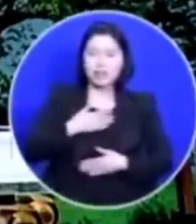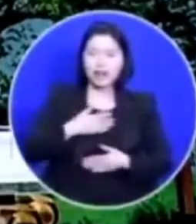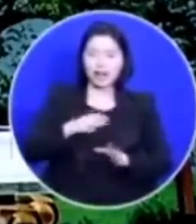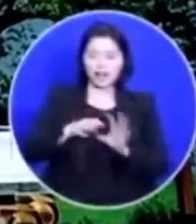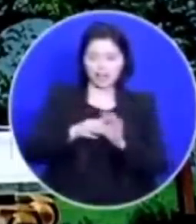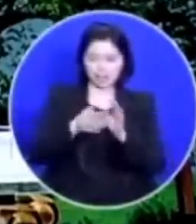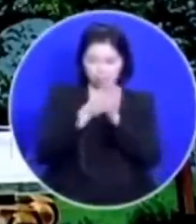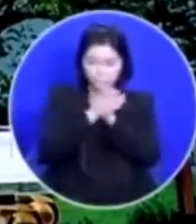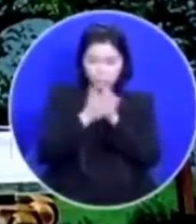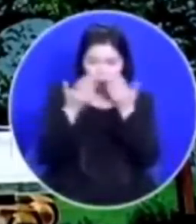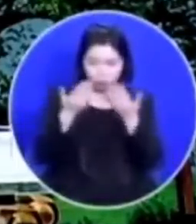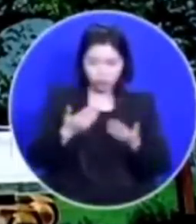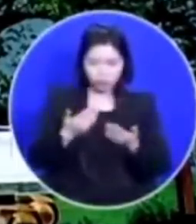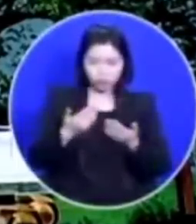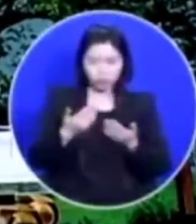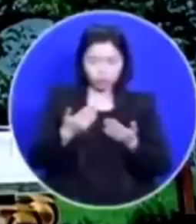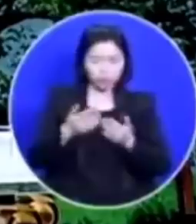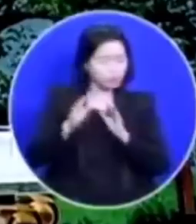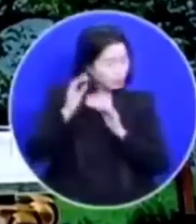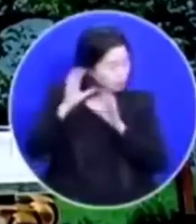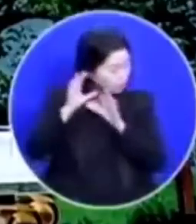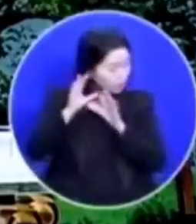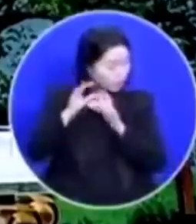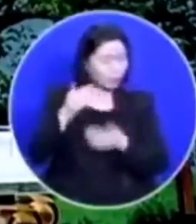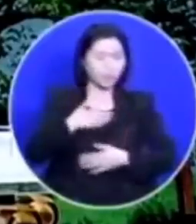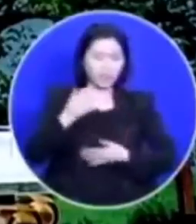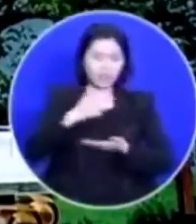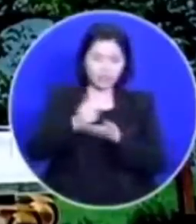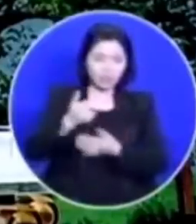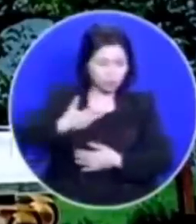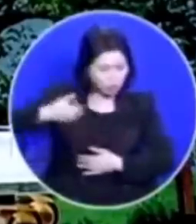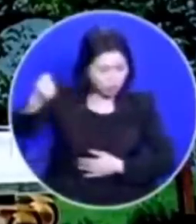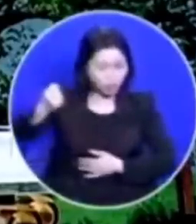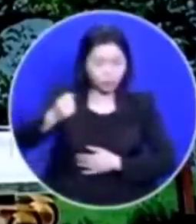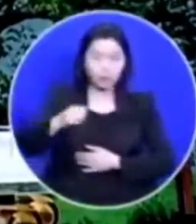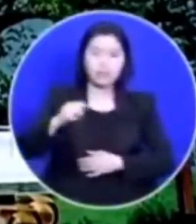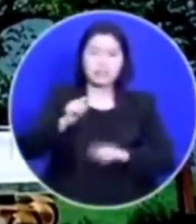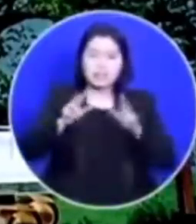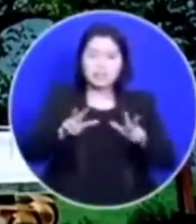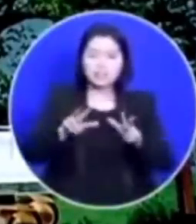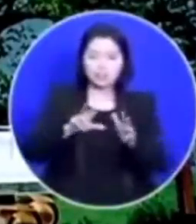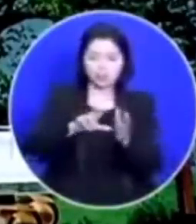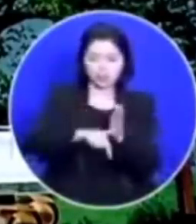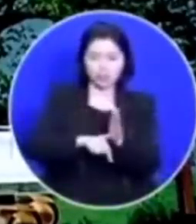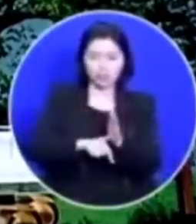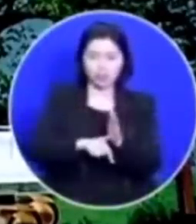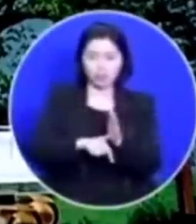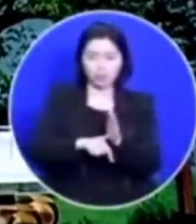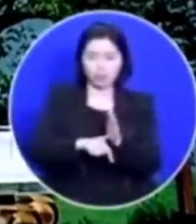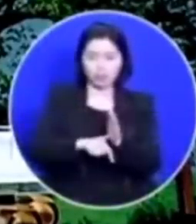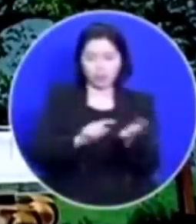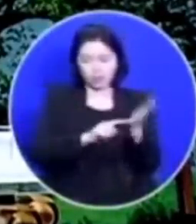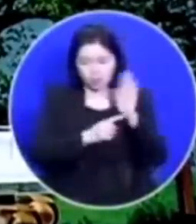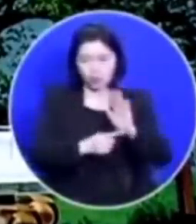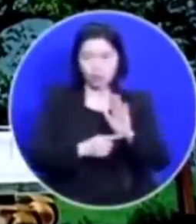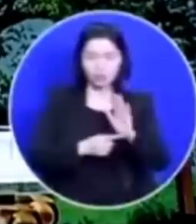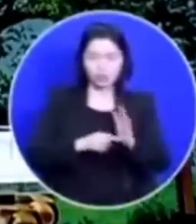내 찬송을 받으시고 지금 우리와 함께 역사하시는 것을 정말 놀랍게 경험하게 되었어요